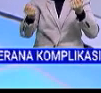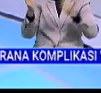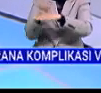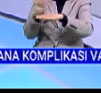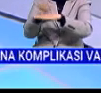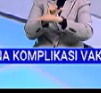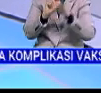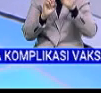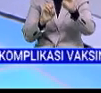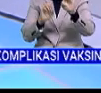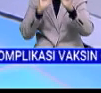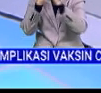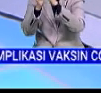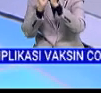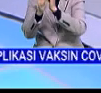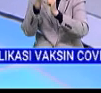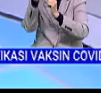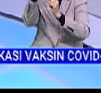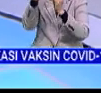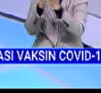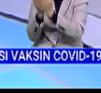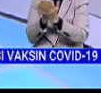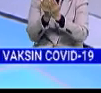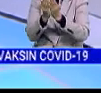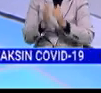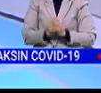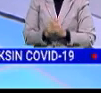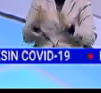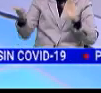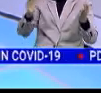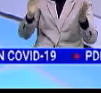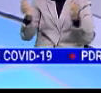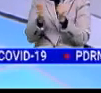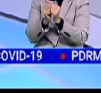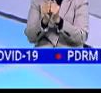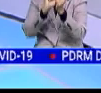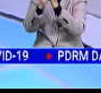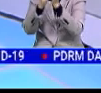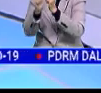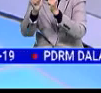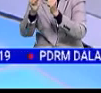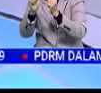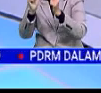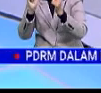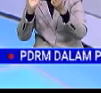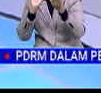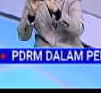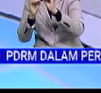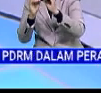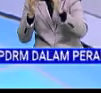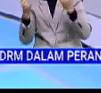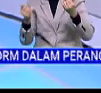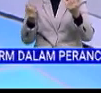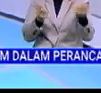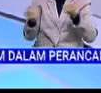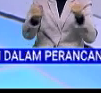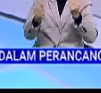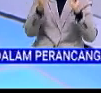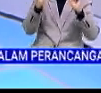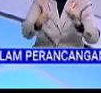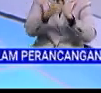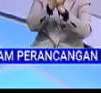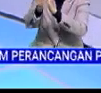kelab e-sukan sekolah-sekolah negara ini. Jelas Alex, berbanding dengan sukan elektronik lain, pemanduan simulator adalah kemahiran yang